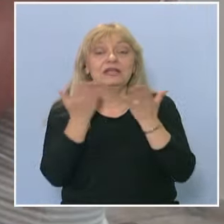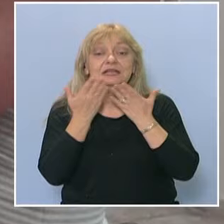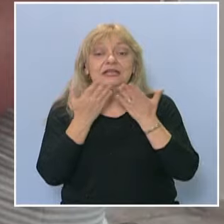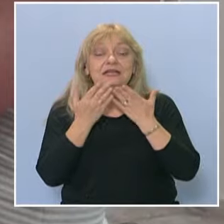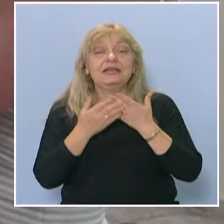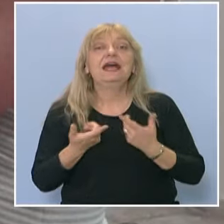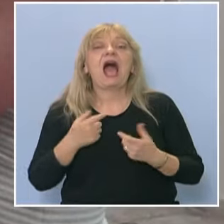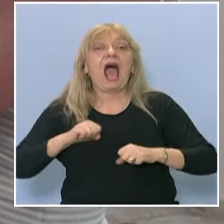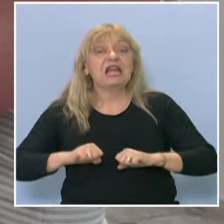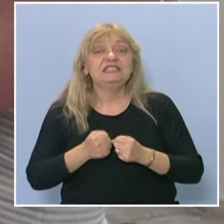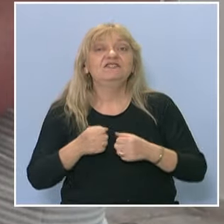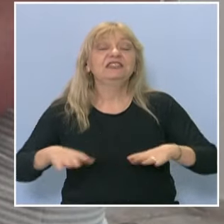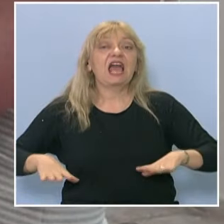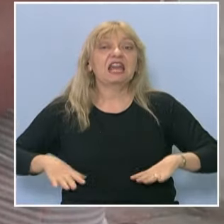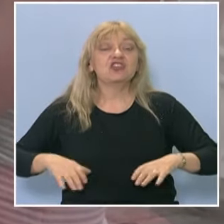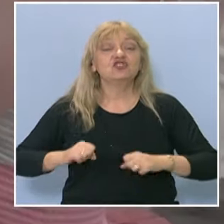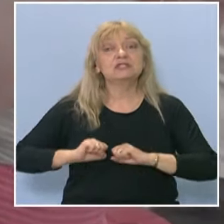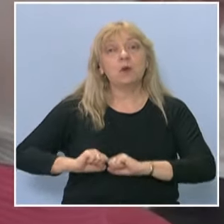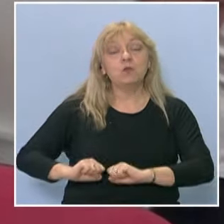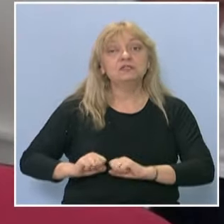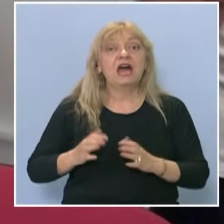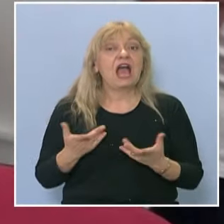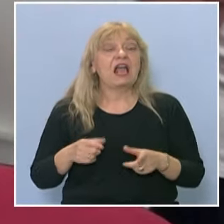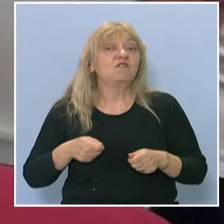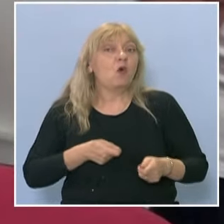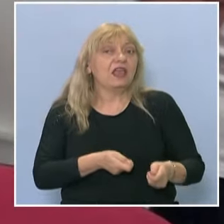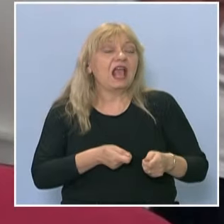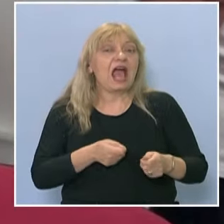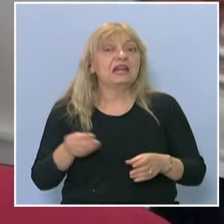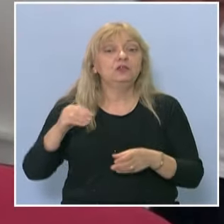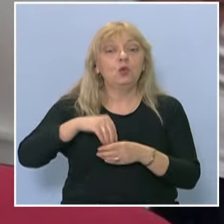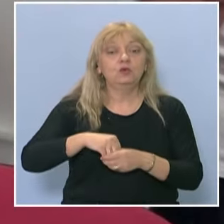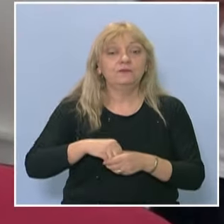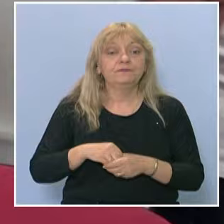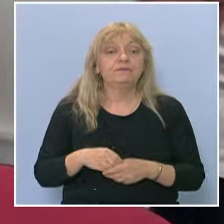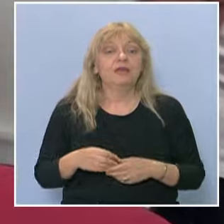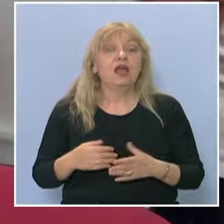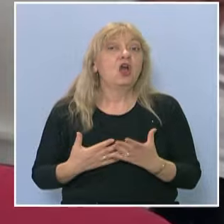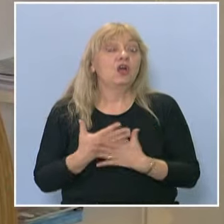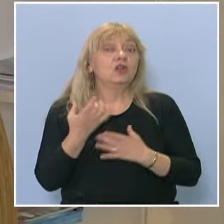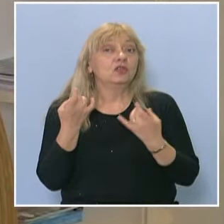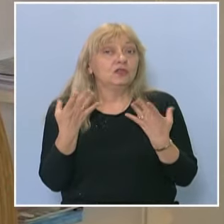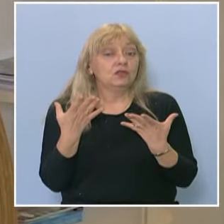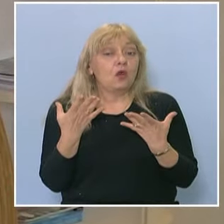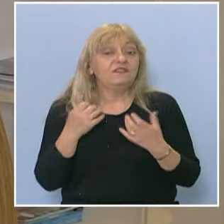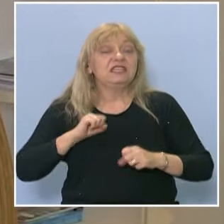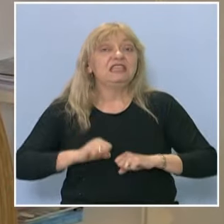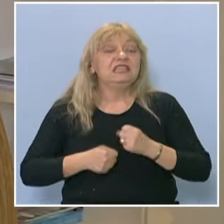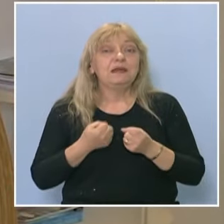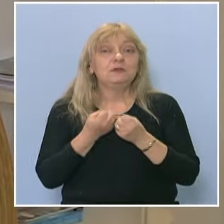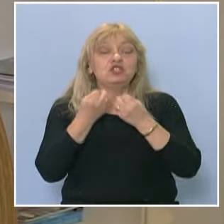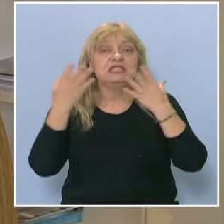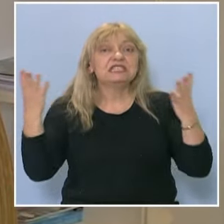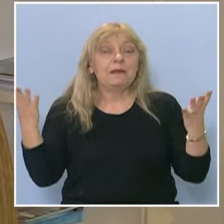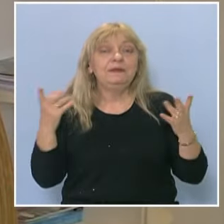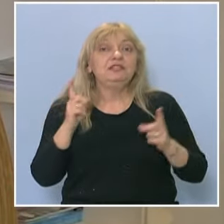идентичността и активната гражданска позиция. Какво ги провокира да участват? Актуалните и изключително динамични събития